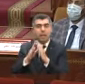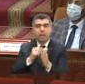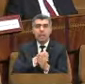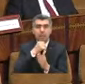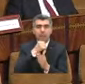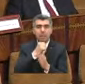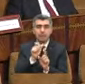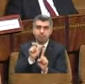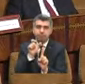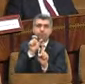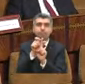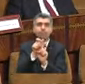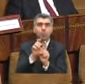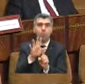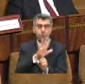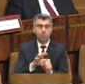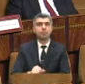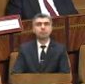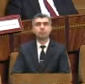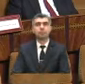هذه المؤسسات ديال الرعاية الاجتماعية.